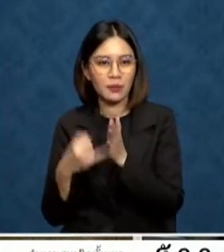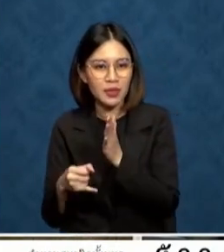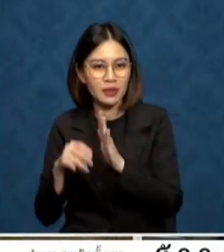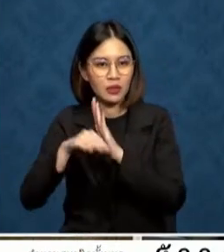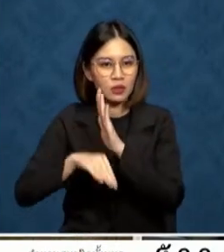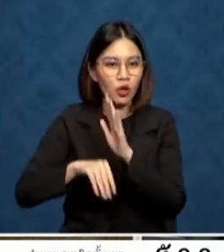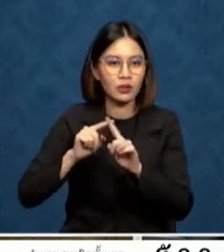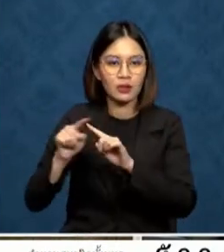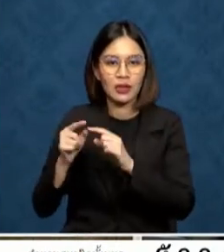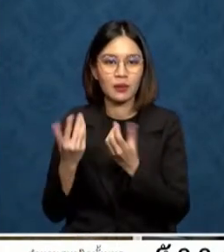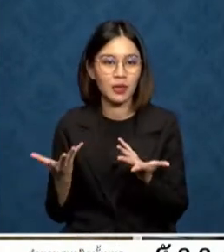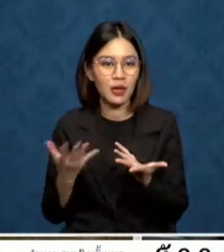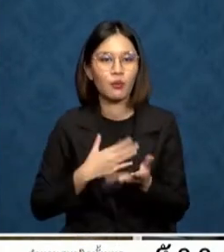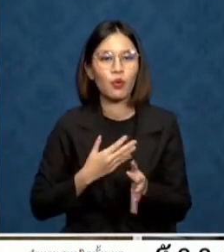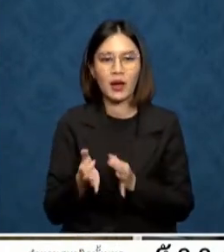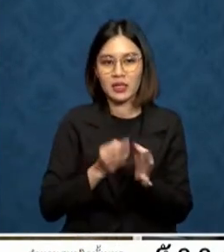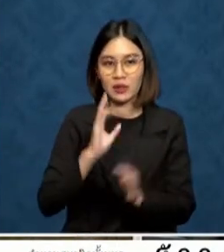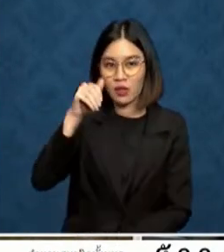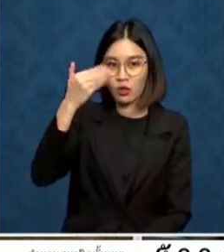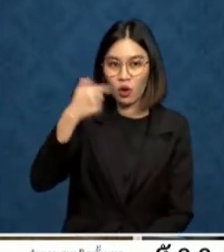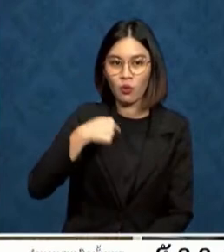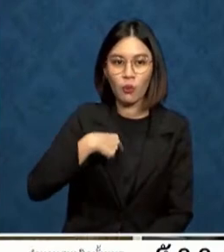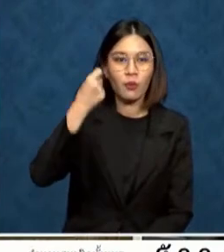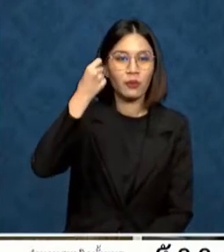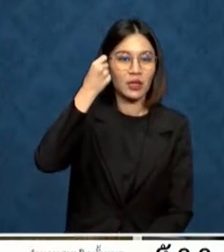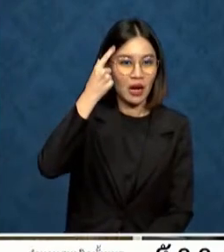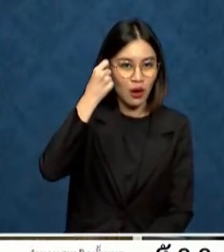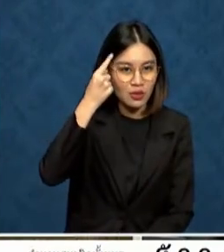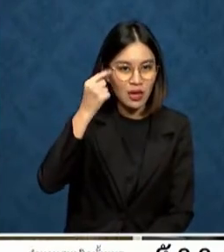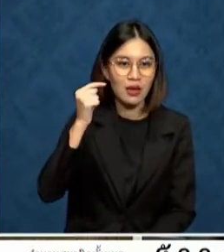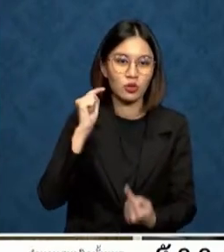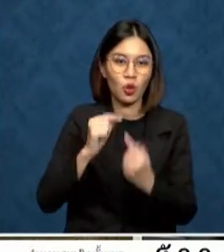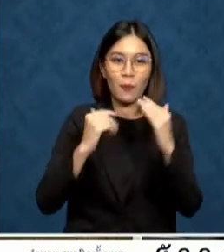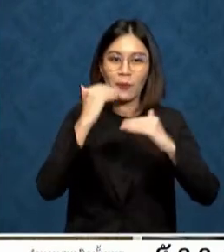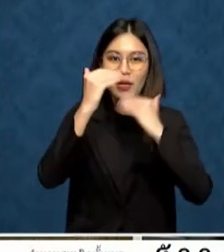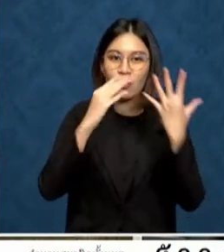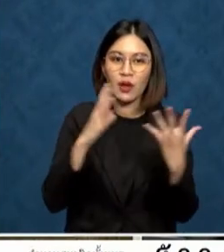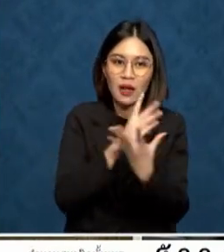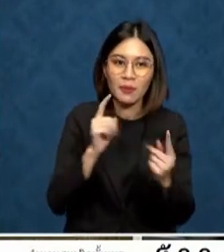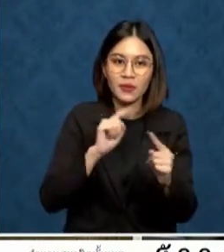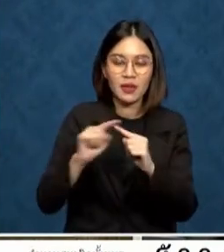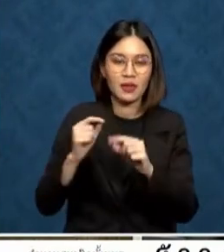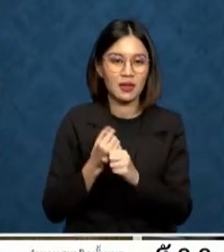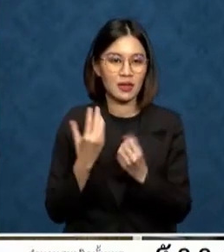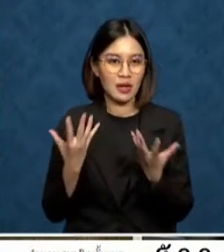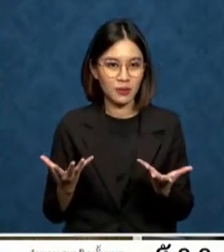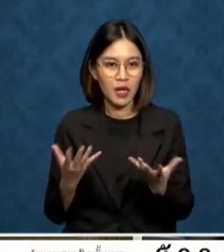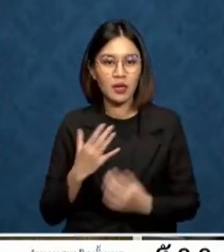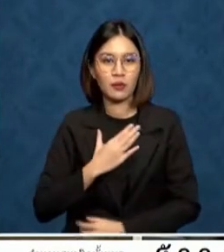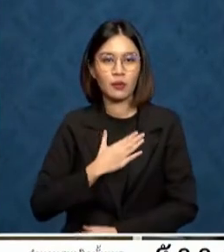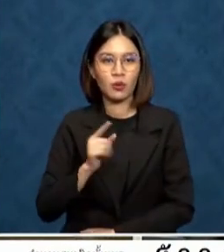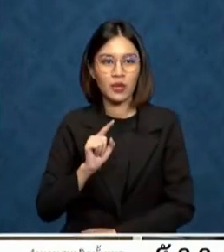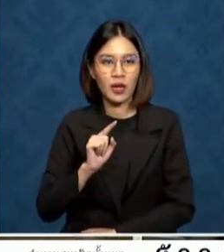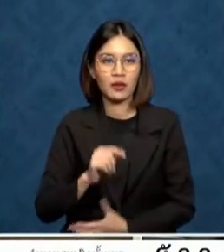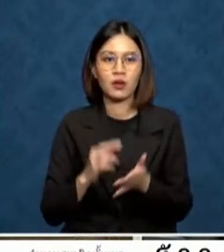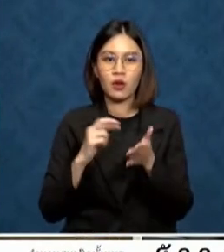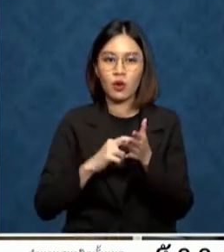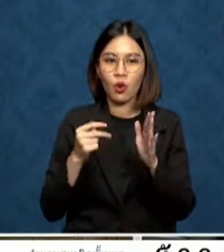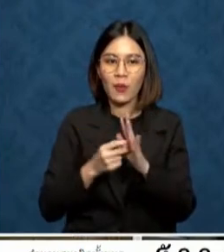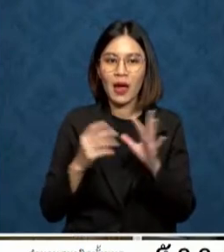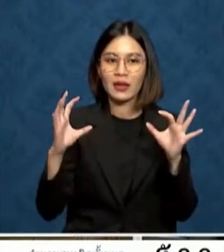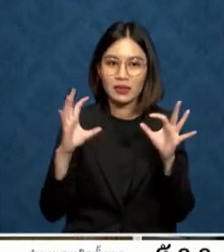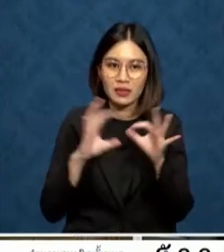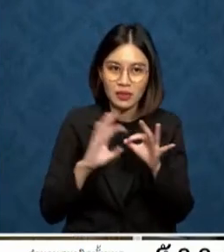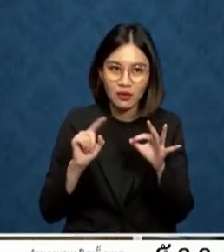อีกนิดนึงครับให้ผมได้อธิบายว่าผมเข้าใจ Soft Powerในมุมมองของผมเป็นอย่างไรสำหรับผมนะครับ SoftPowerมันคือเรื่อง